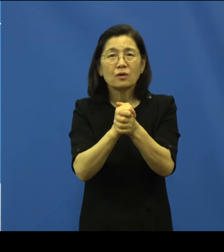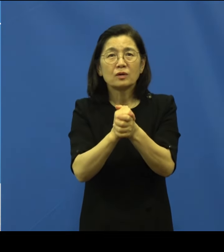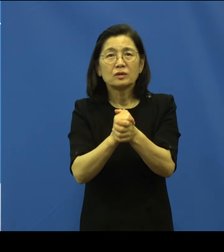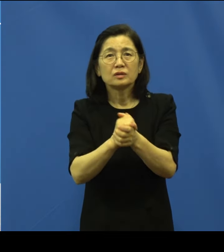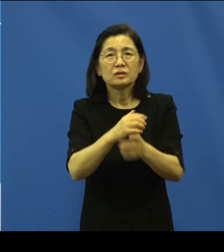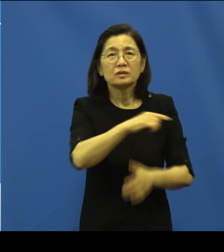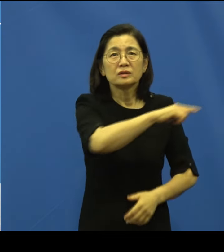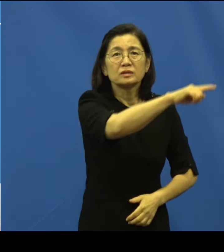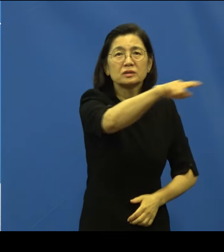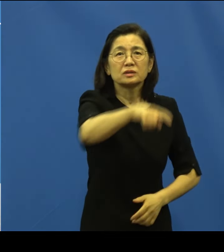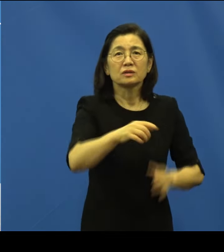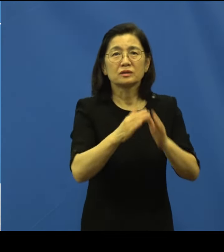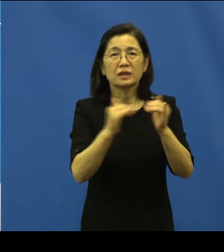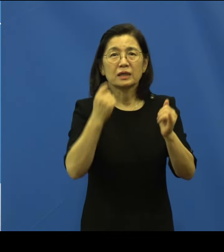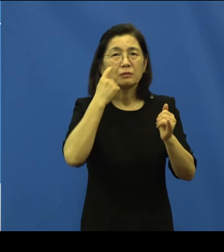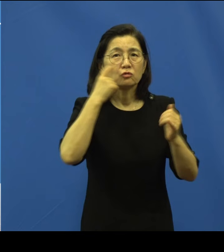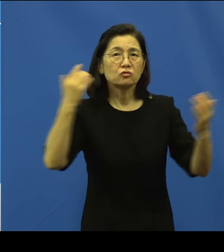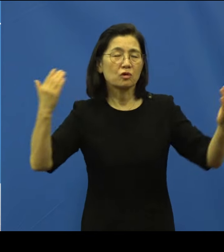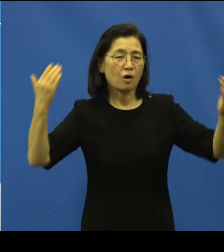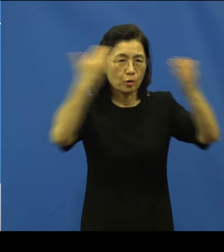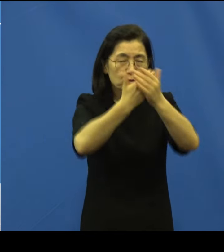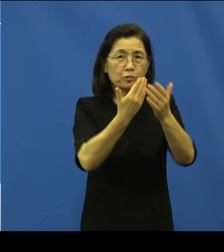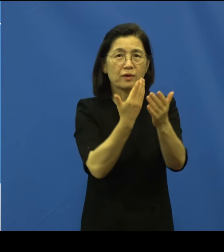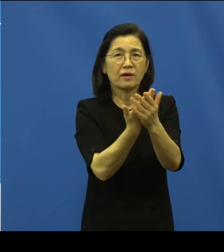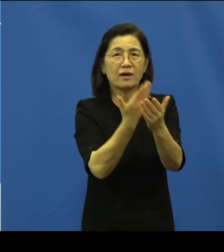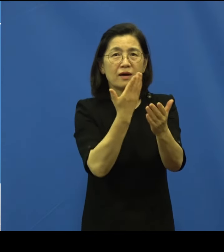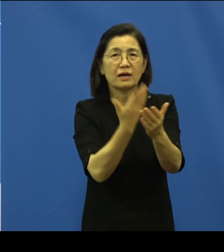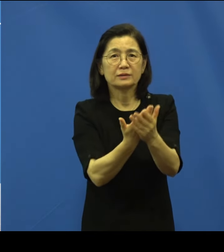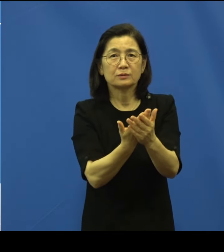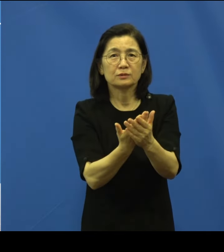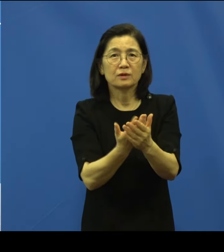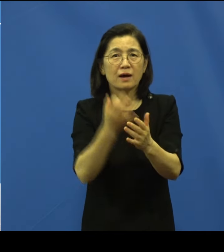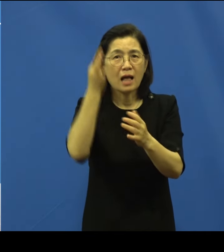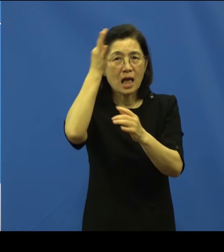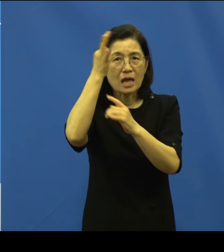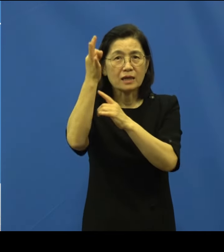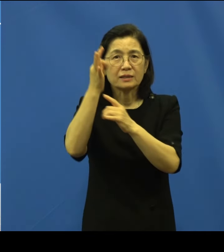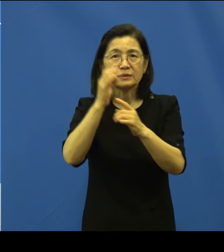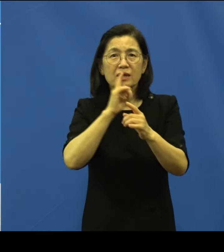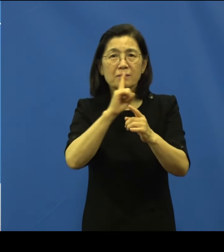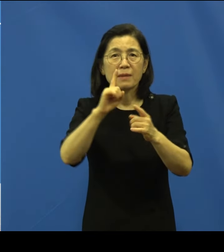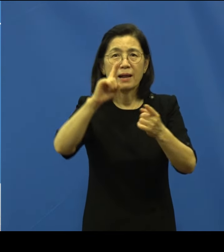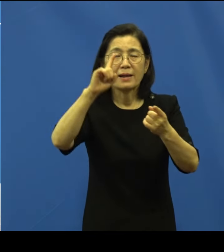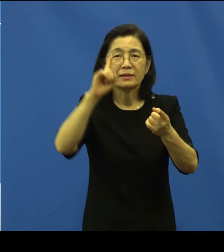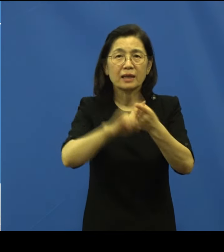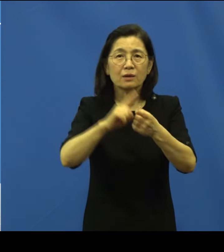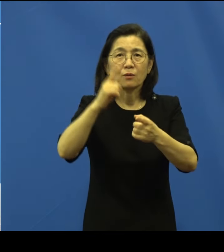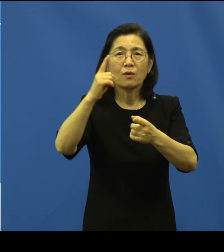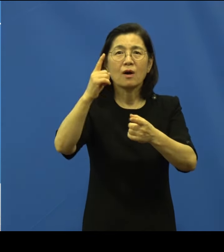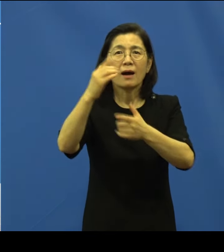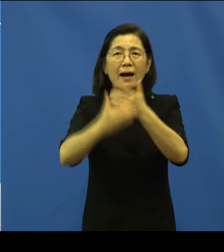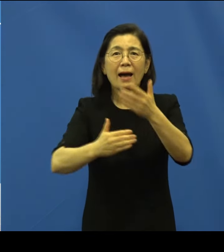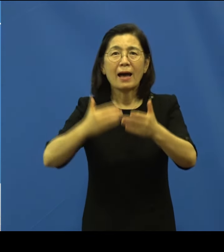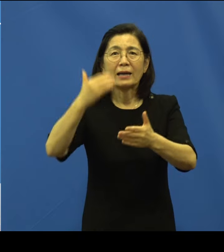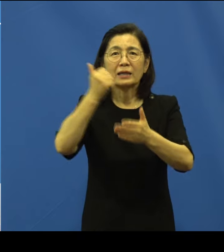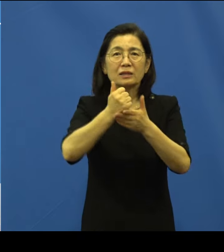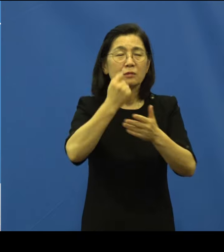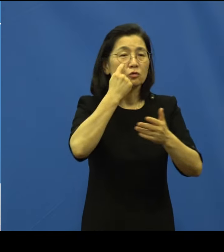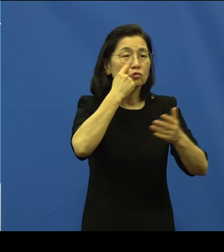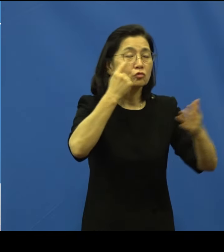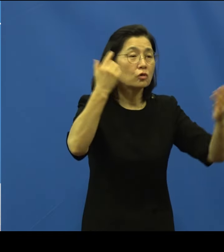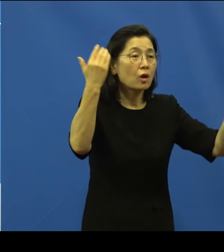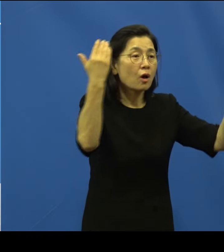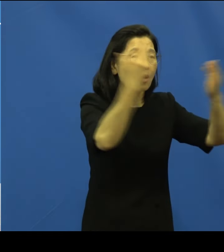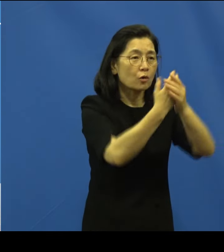눈을 어둡게 하옵소서 하며 엘리사의 말대로 그들의 눈을 어둡게 하신지라. 무엇을